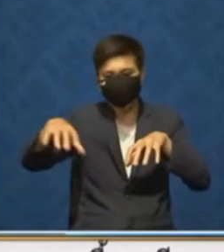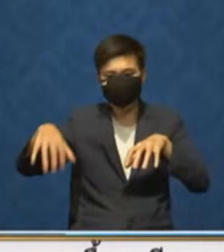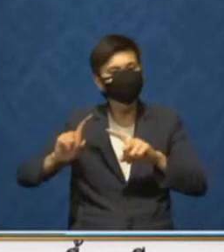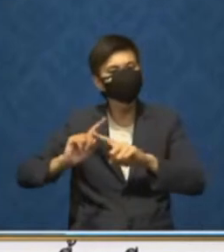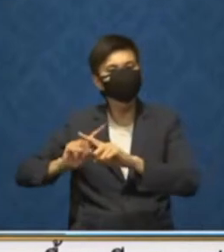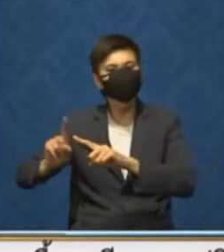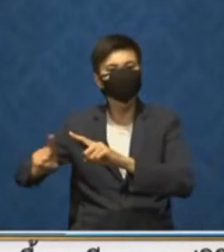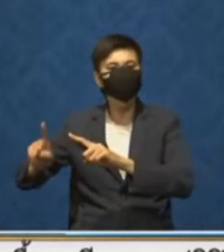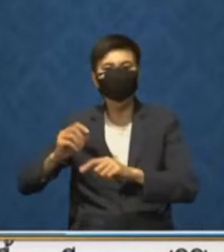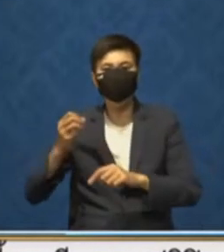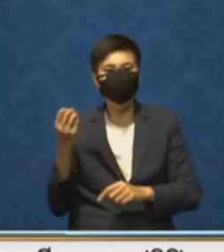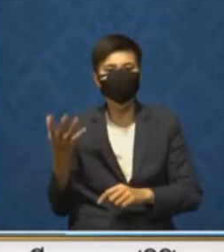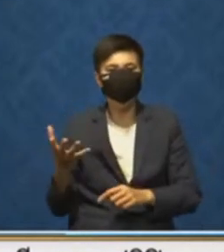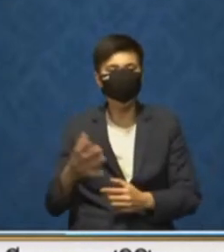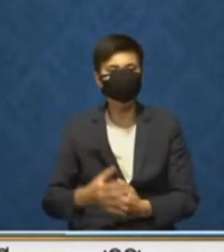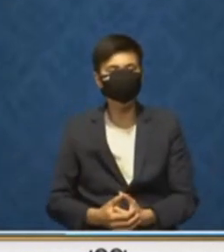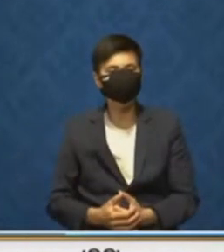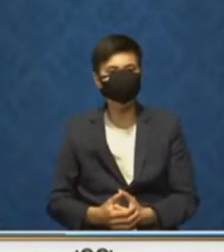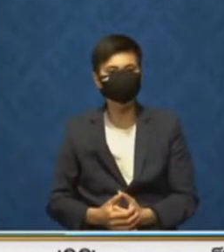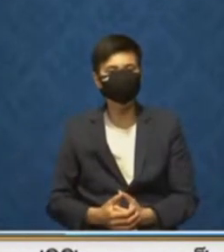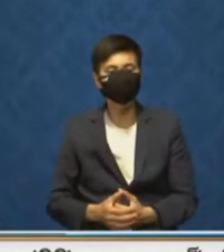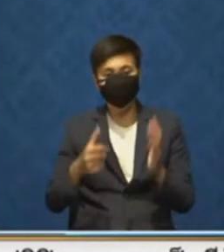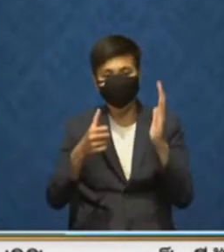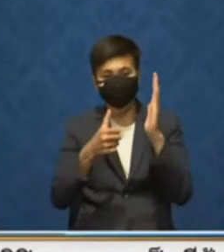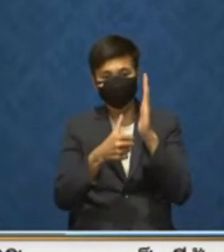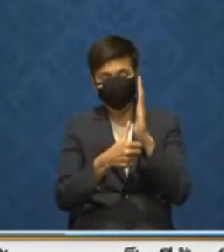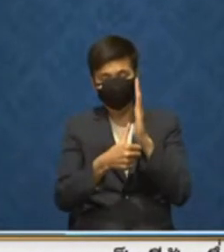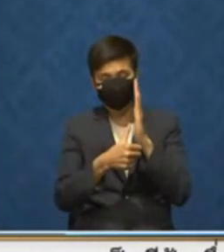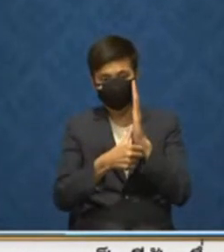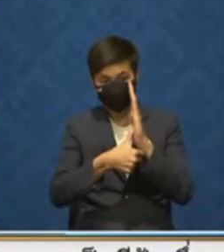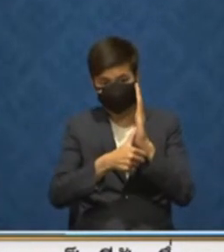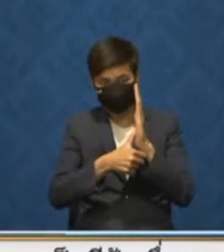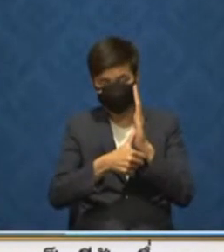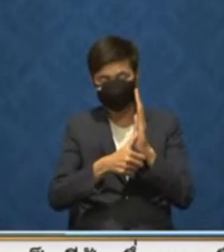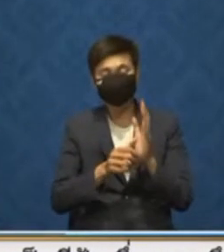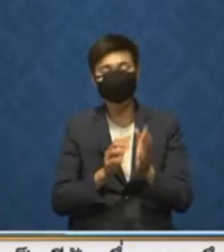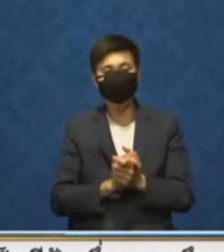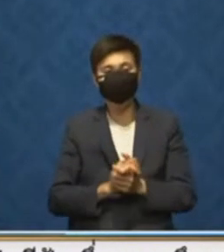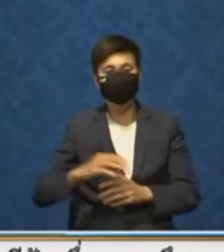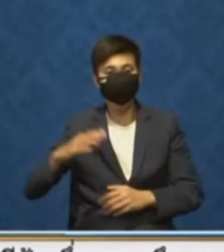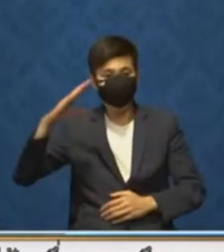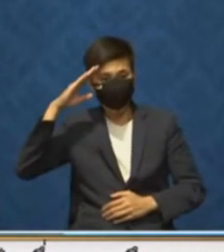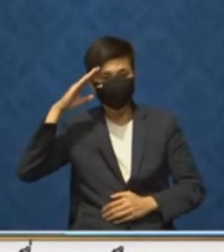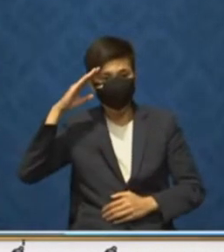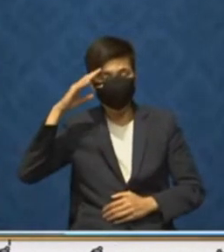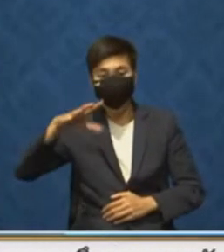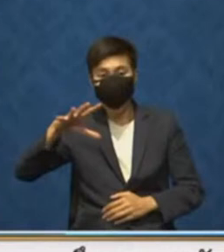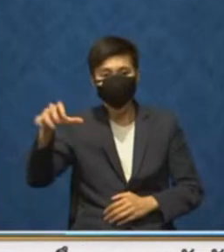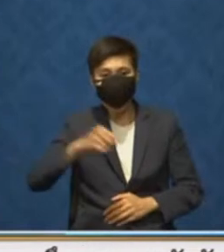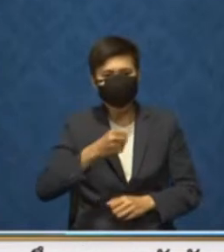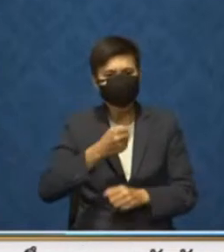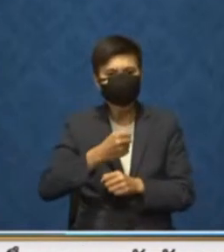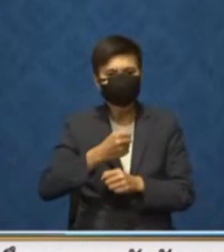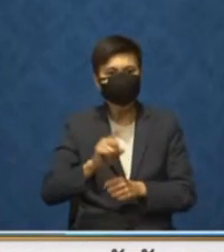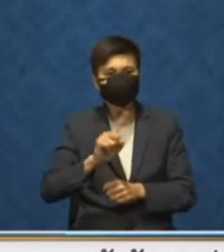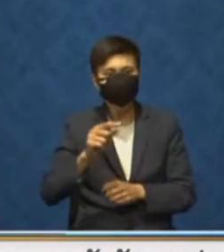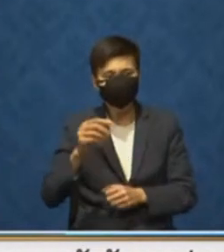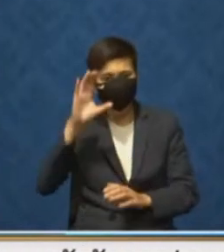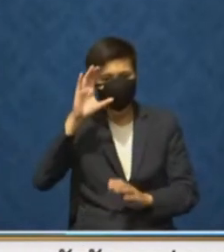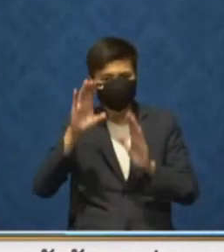กลับภาษีของประชาชนที่กองทัพเข้าไปใน 5ไปทำอะไรบ้างในภาคก็มี